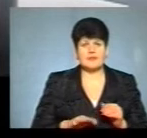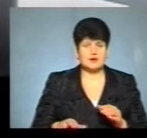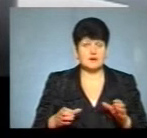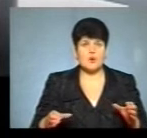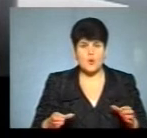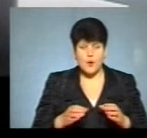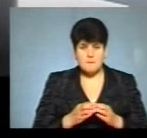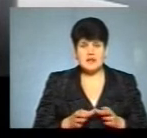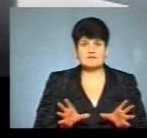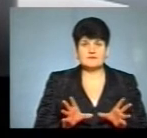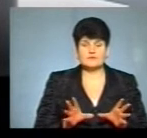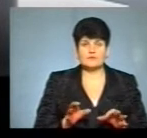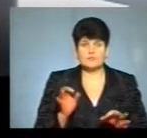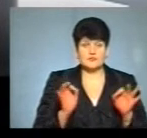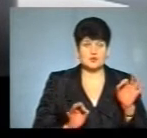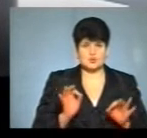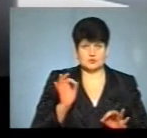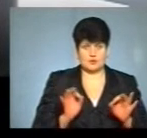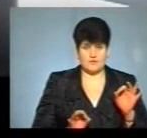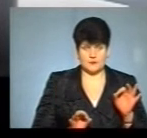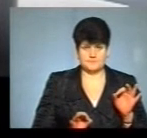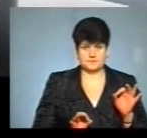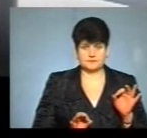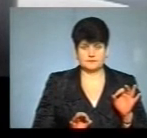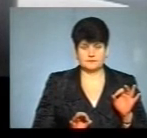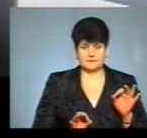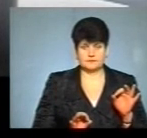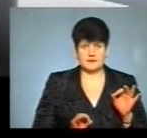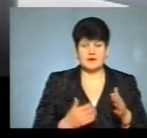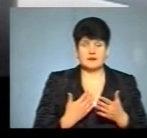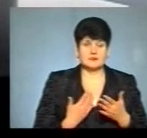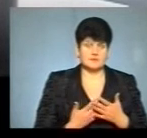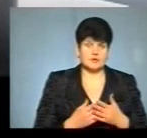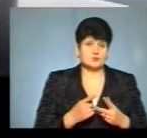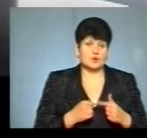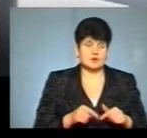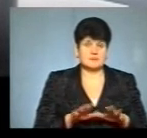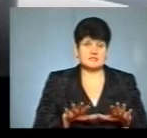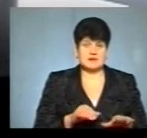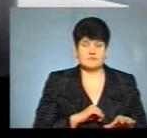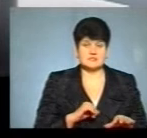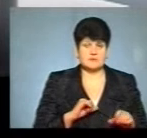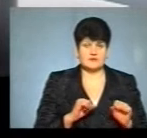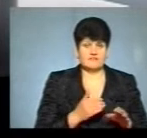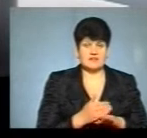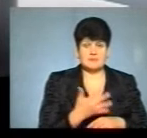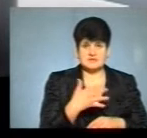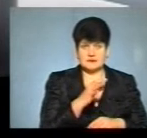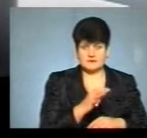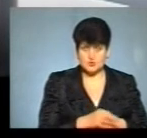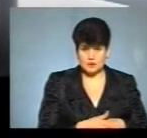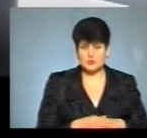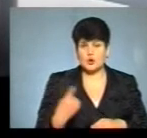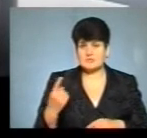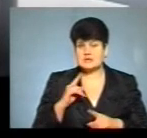громад у співвідношеннях відсоткових. Тобто, якщо орган місцевого самоврядування виділяє 50% суми, тому обласна рада з